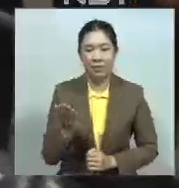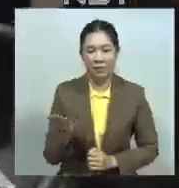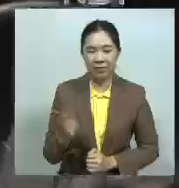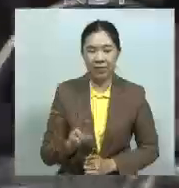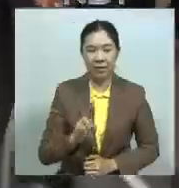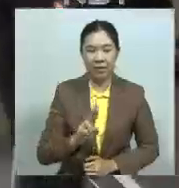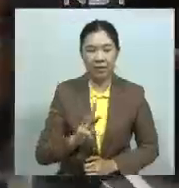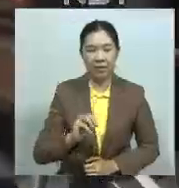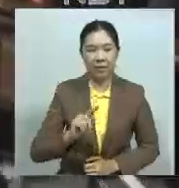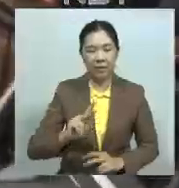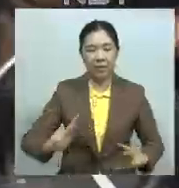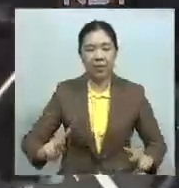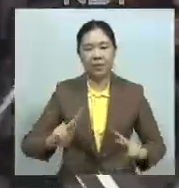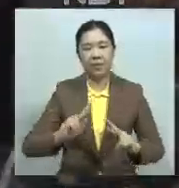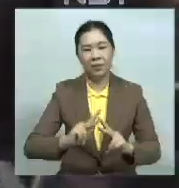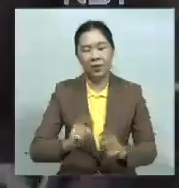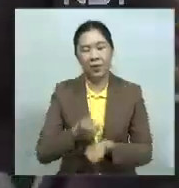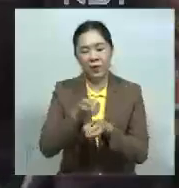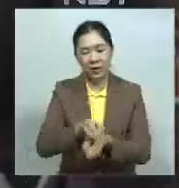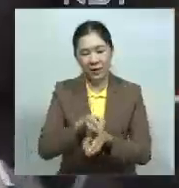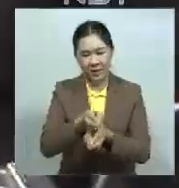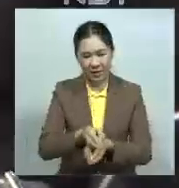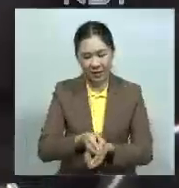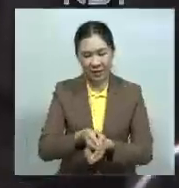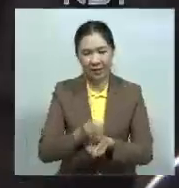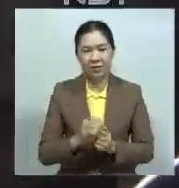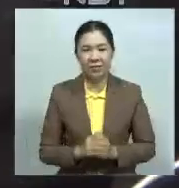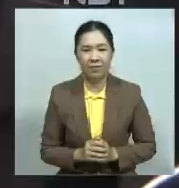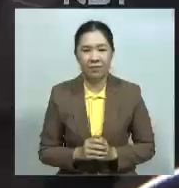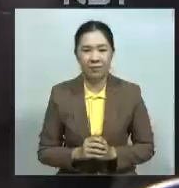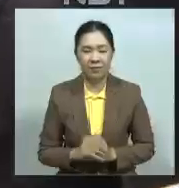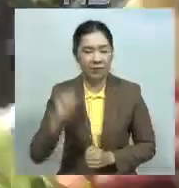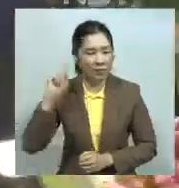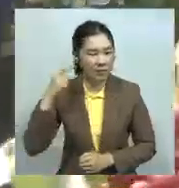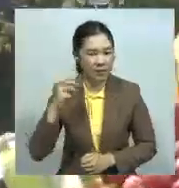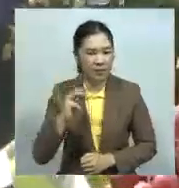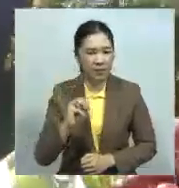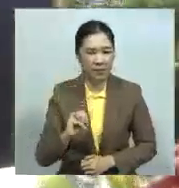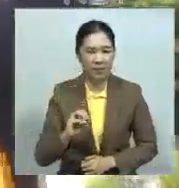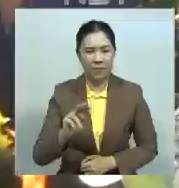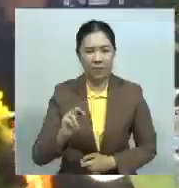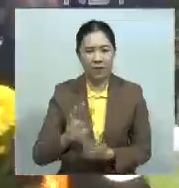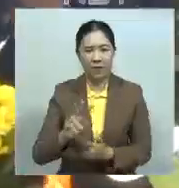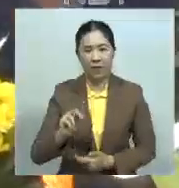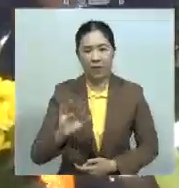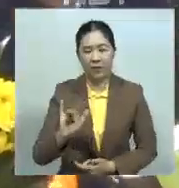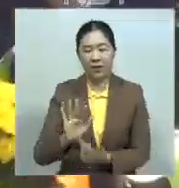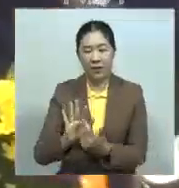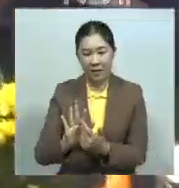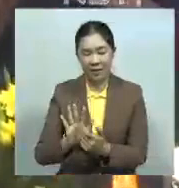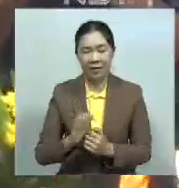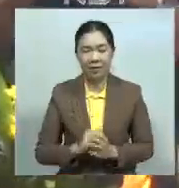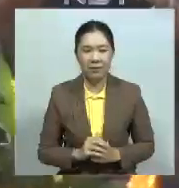ฐมนตรีว่าการกระทรวงเกษตรและสหกรณ์ร้อยเอกธรรมนัสพรหมเผ่านางสาวมนัญญาไทยเศรษฐ์นายประภัทรโพธสุทน